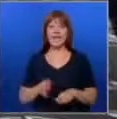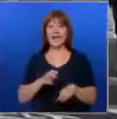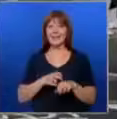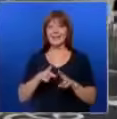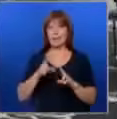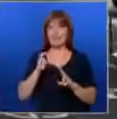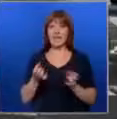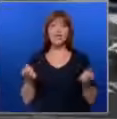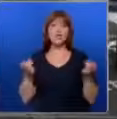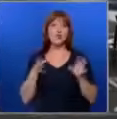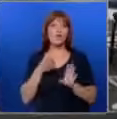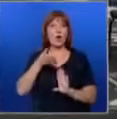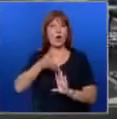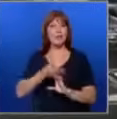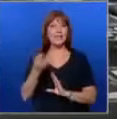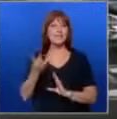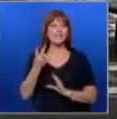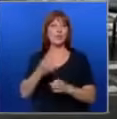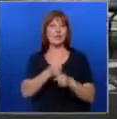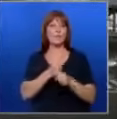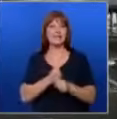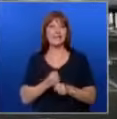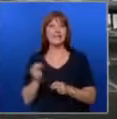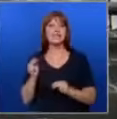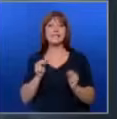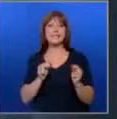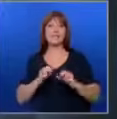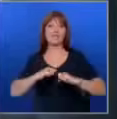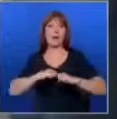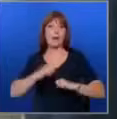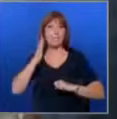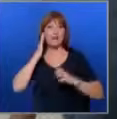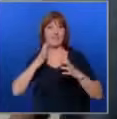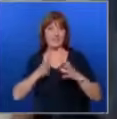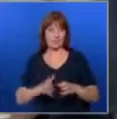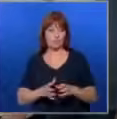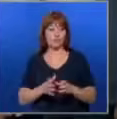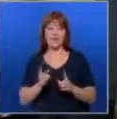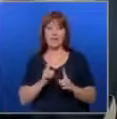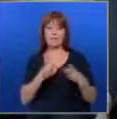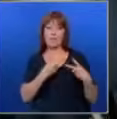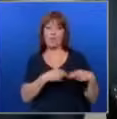ДПС с нов ход за втория мандат за съставяне на правителство. Този път няма да го връщат веднага.